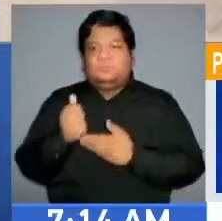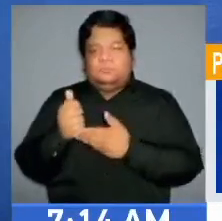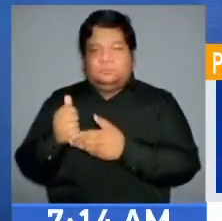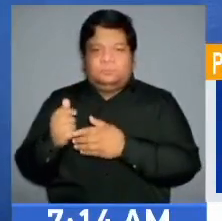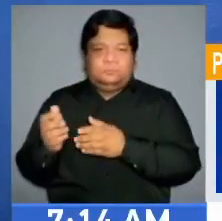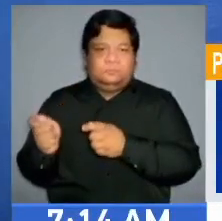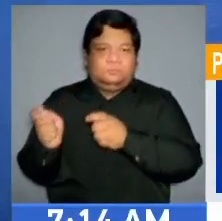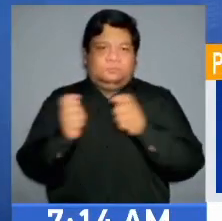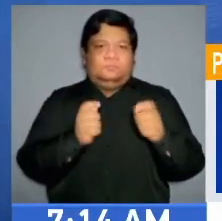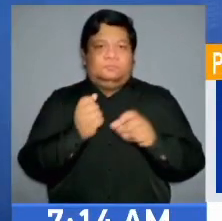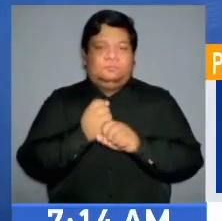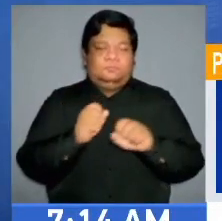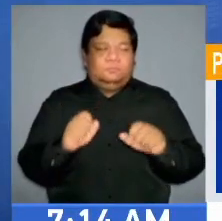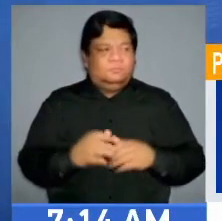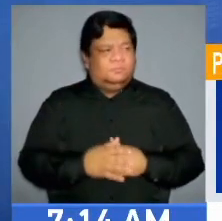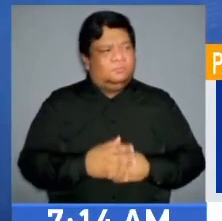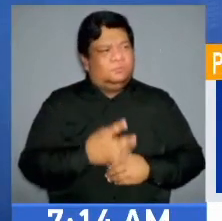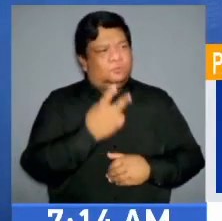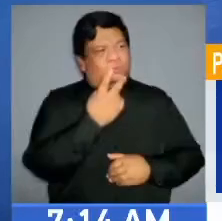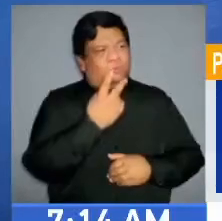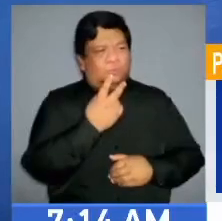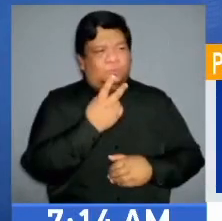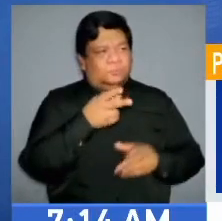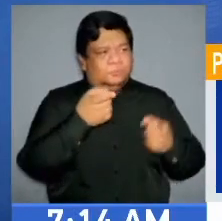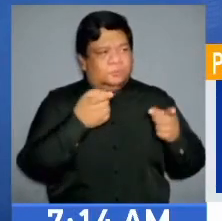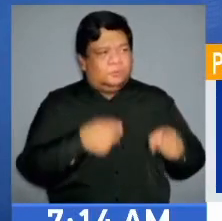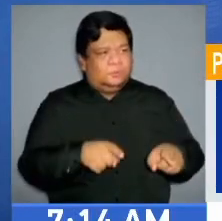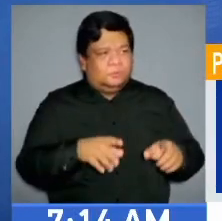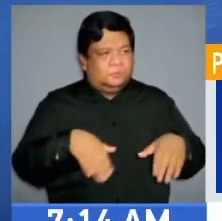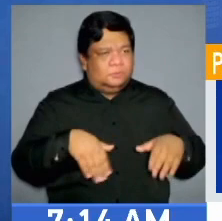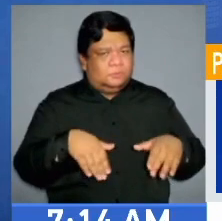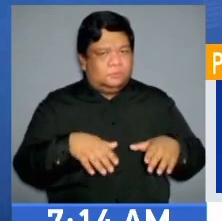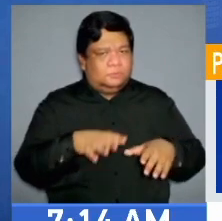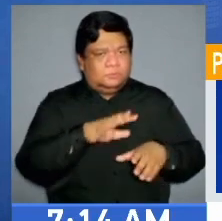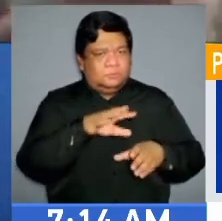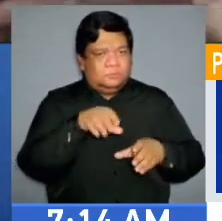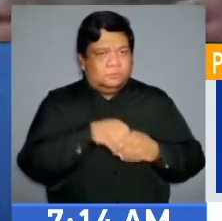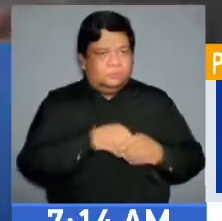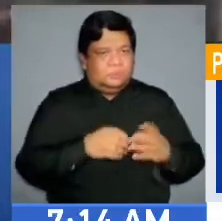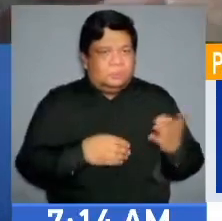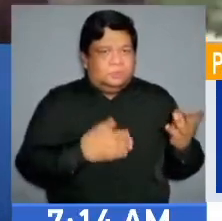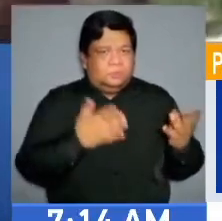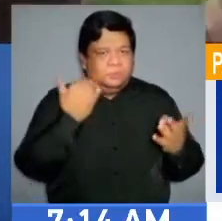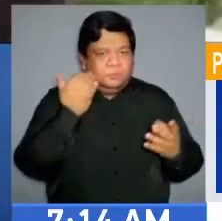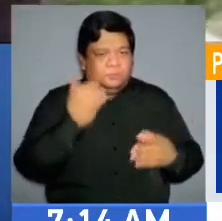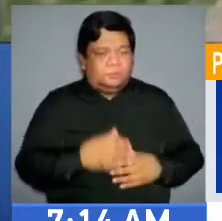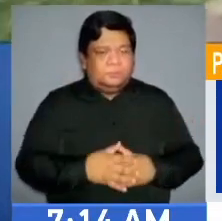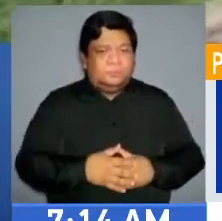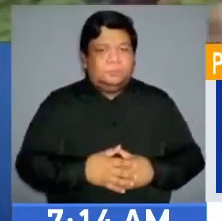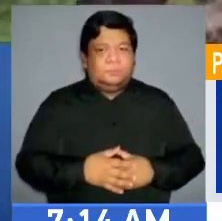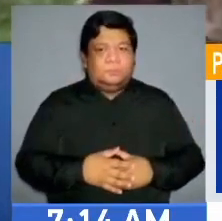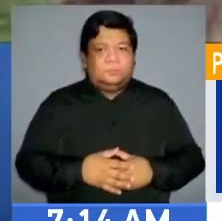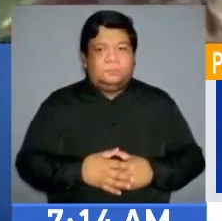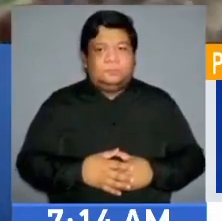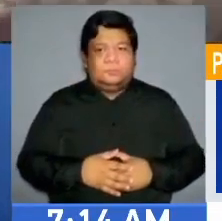at hindi pa napasama doon sa apat? Kasi po yung anim yan, dapat